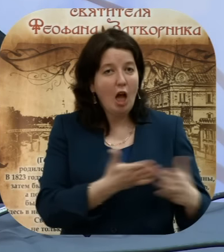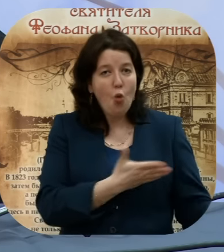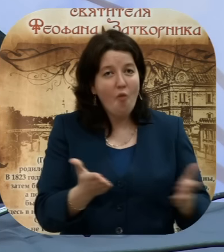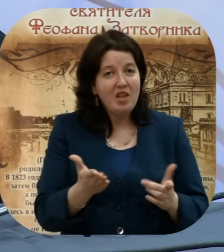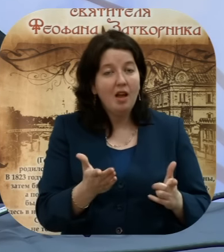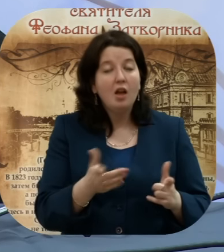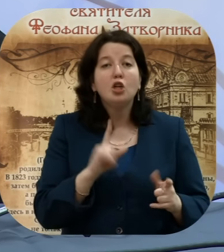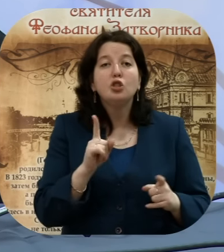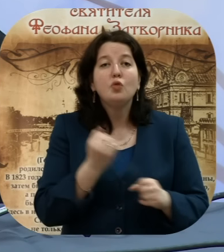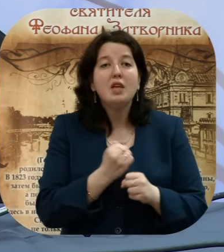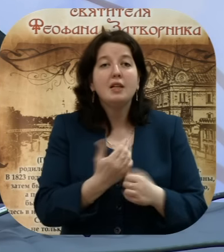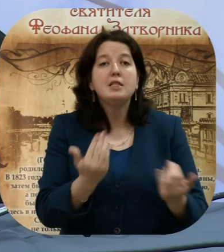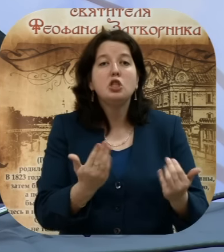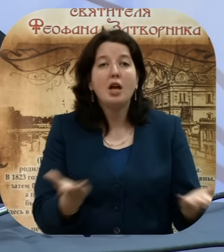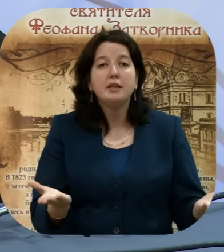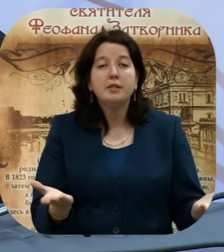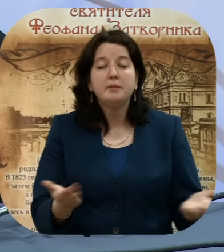что вы делаете?